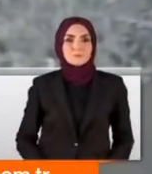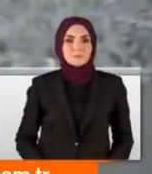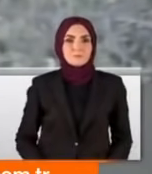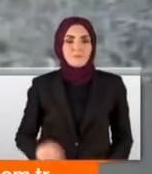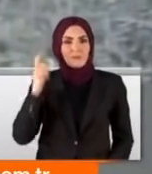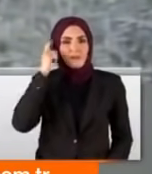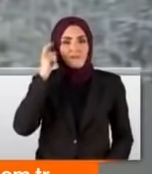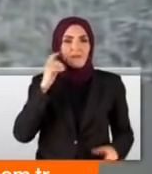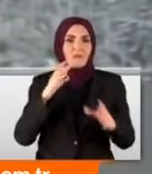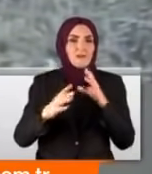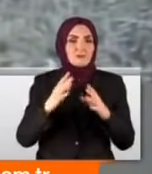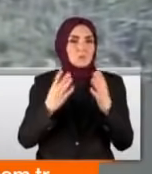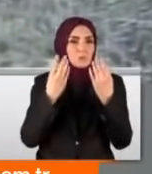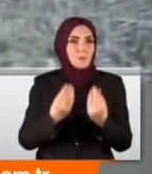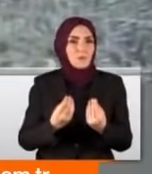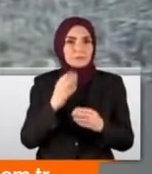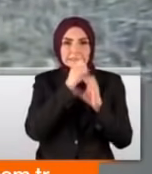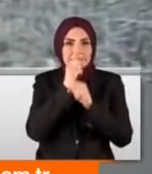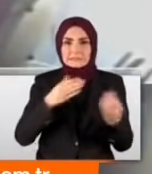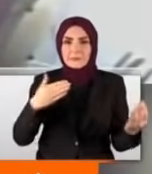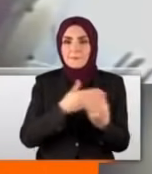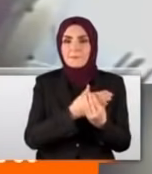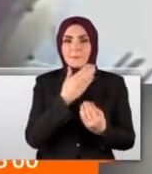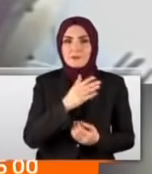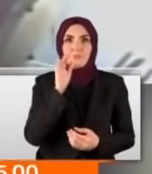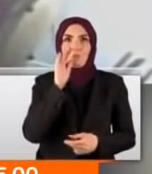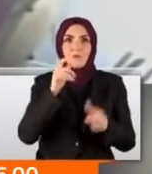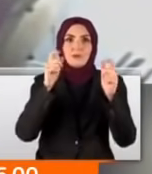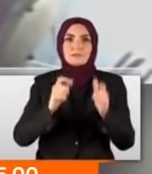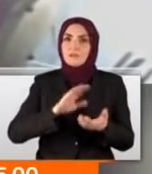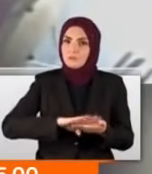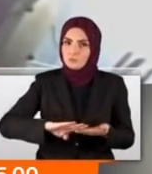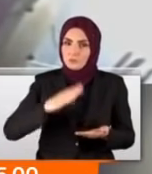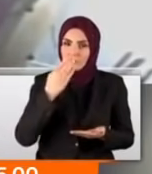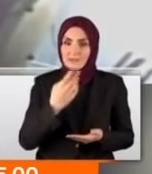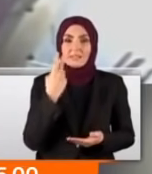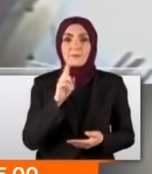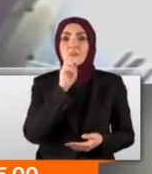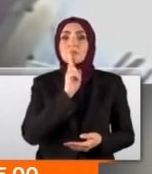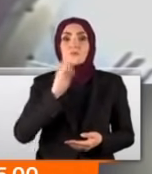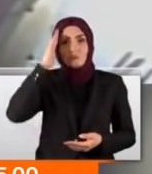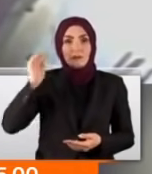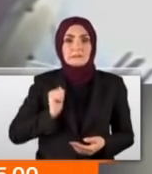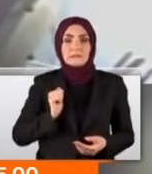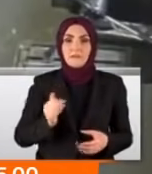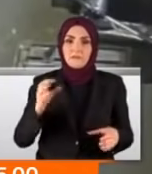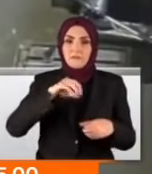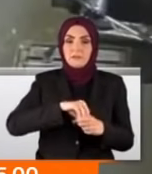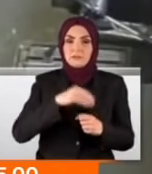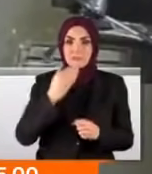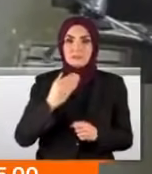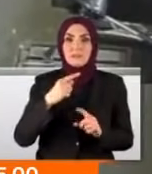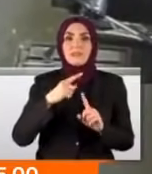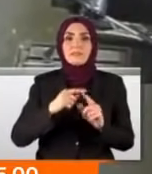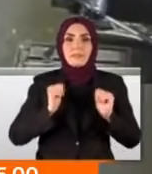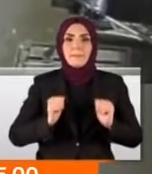Kafaları karıştıran baskın Bulgaristan'da düzenlenen ve 2200 askerin katıldığı Swift Response NATO tatbikatı sırasında yaşandı.